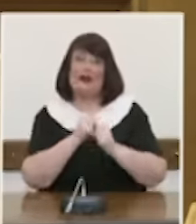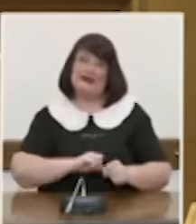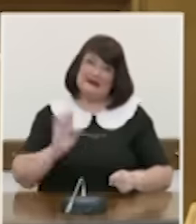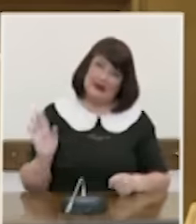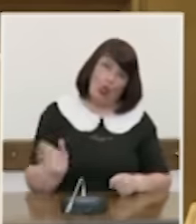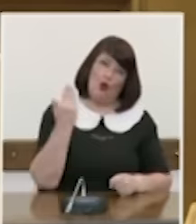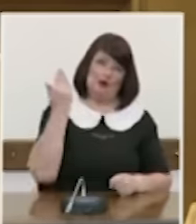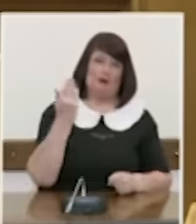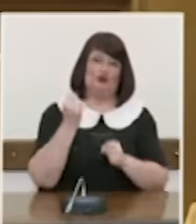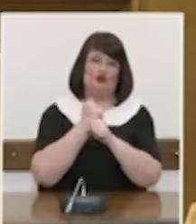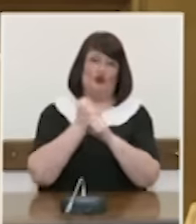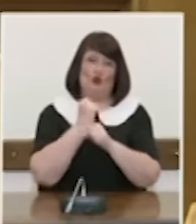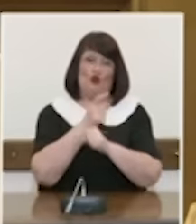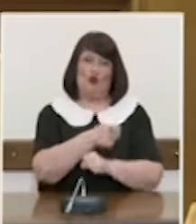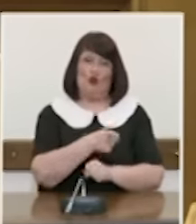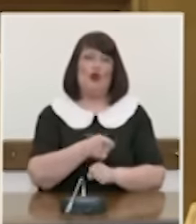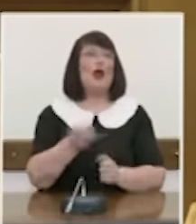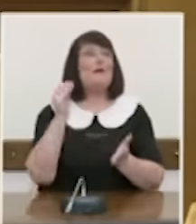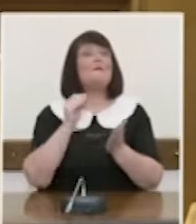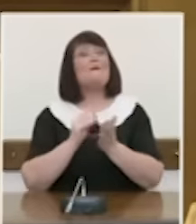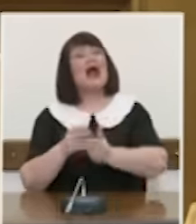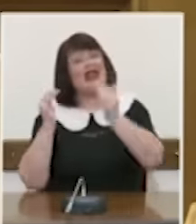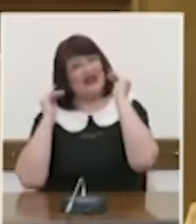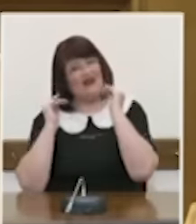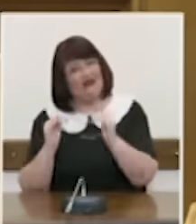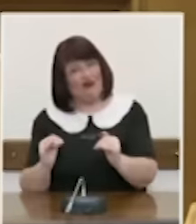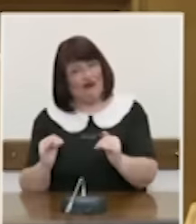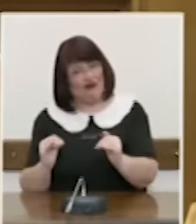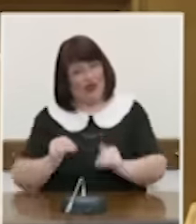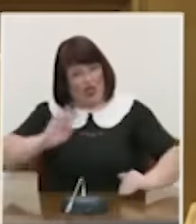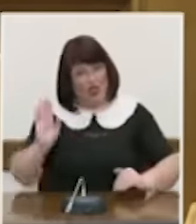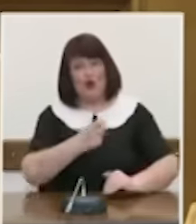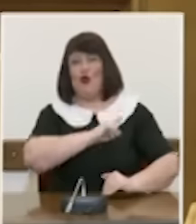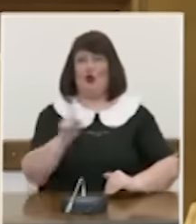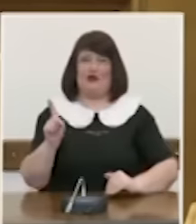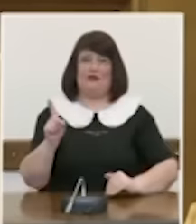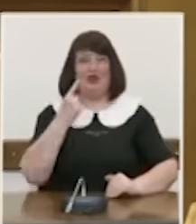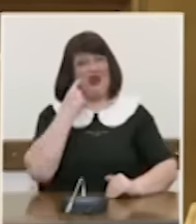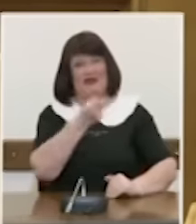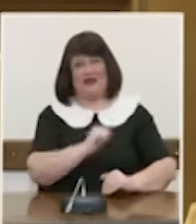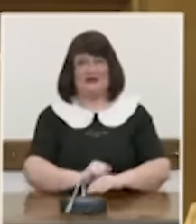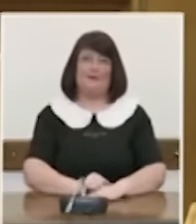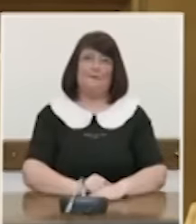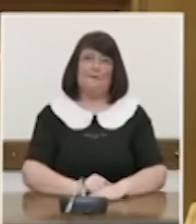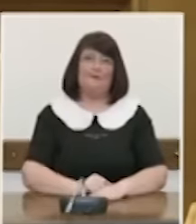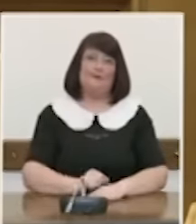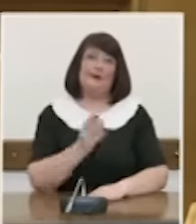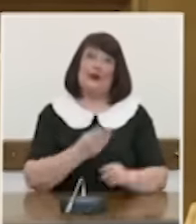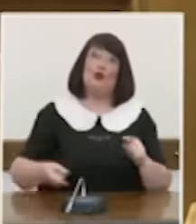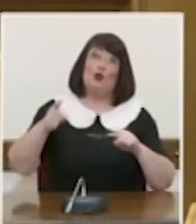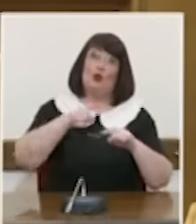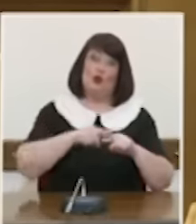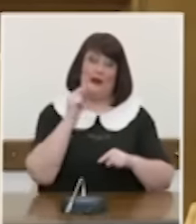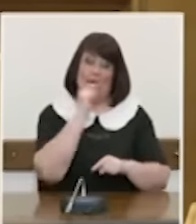δρόμο και πάλι δεν σας πέρασε και ούτε πρόκειται να σας περάσει. Πρόσφατα όμως, κύριε Μητσοτάκη, κύριοι